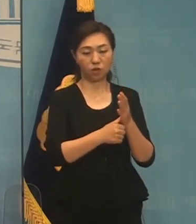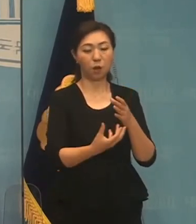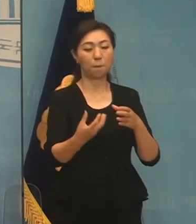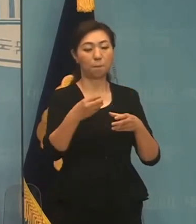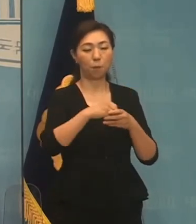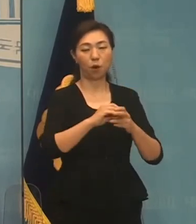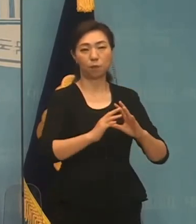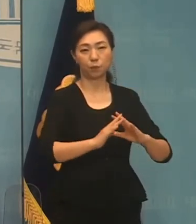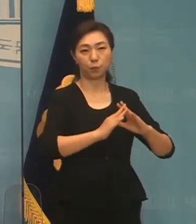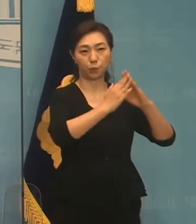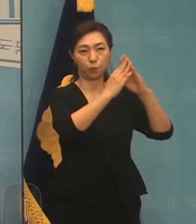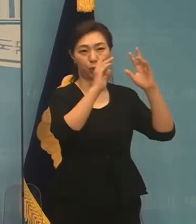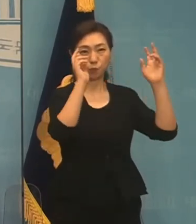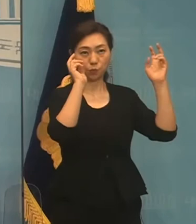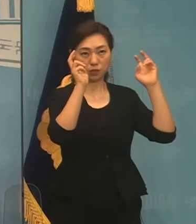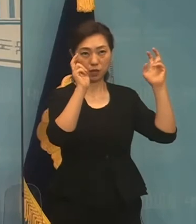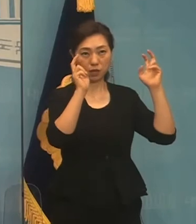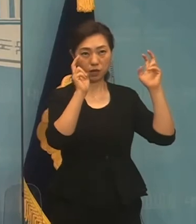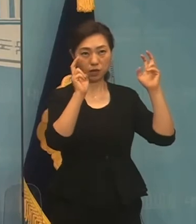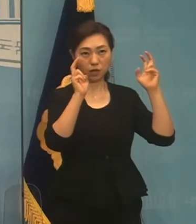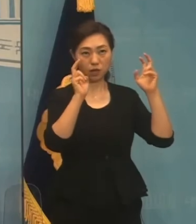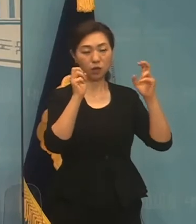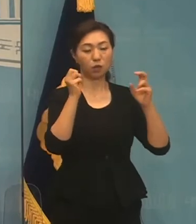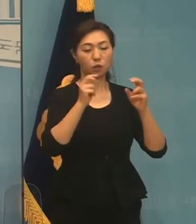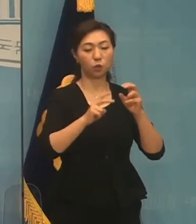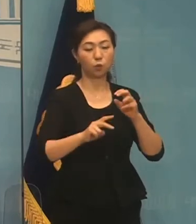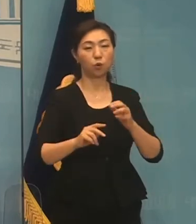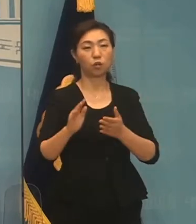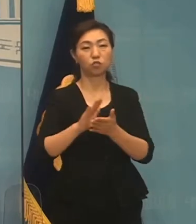인화제를 사용하는 시행자